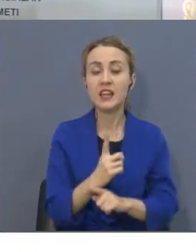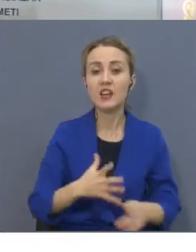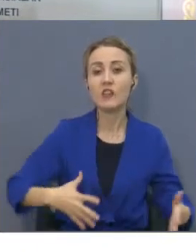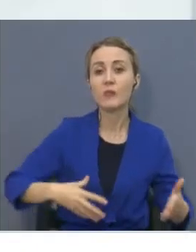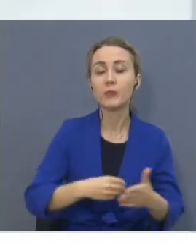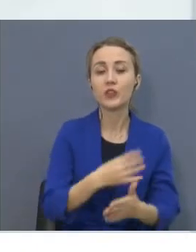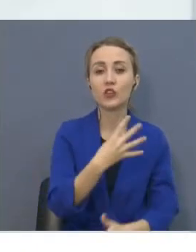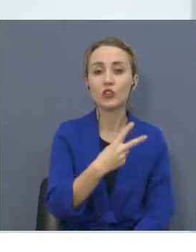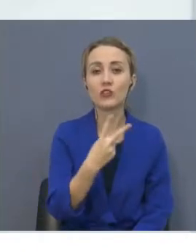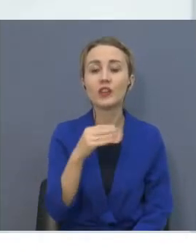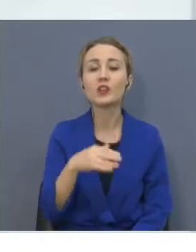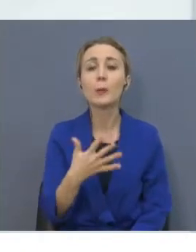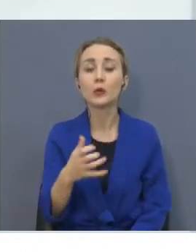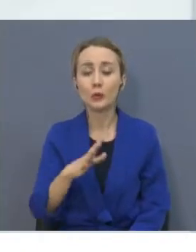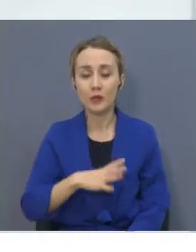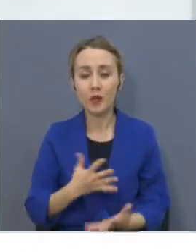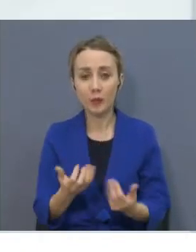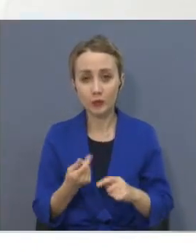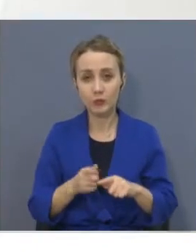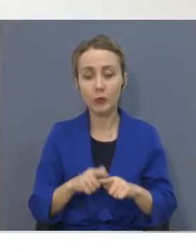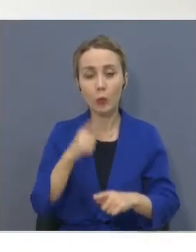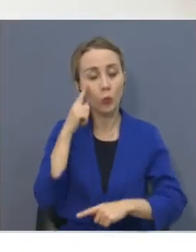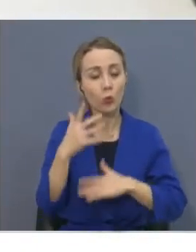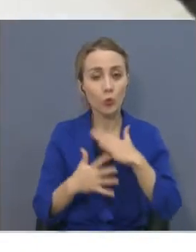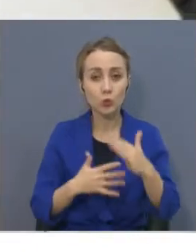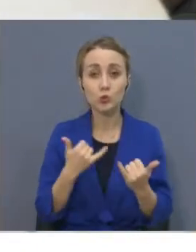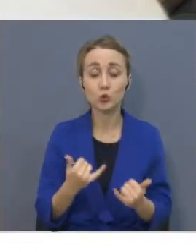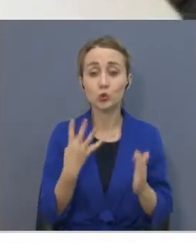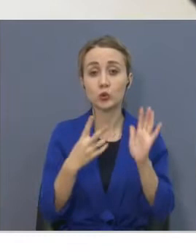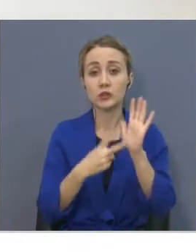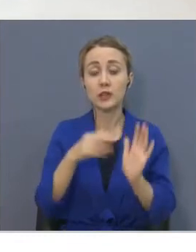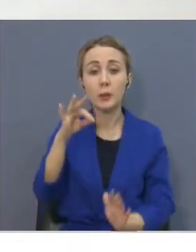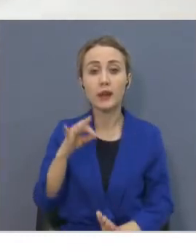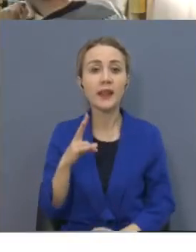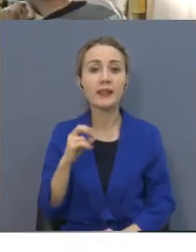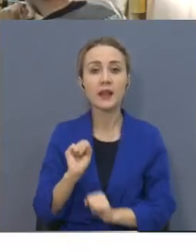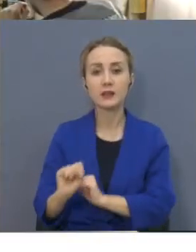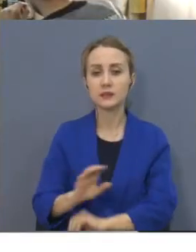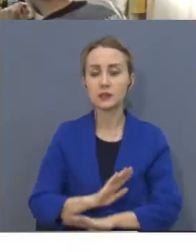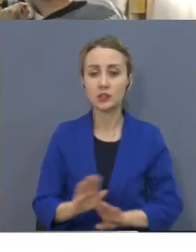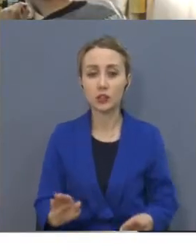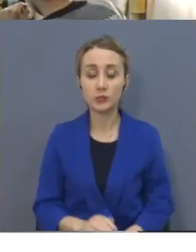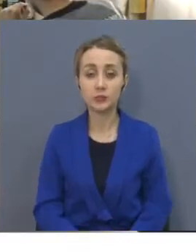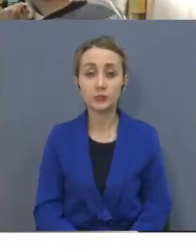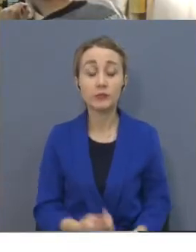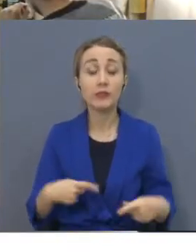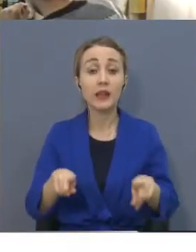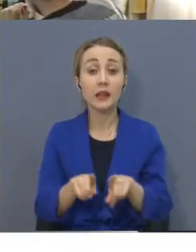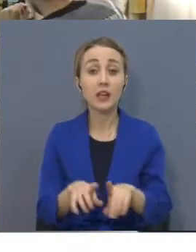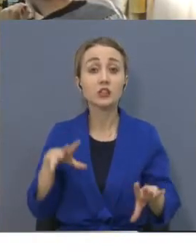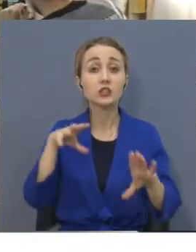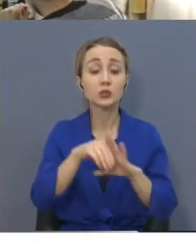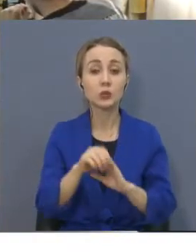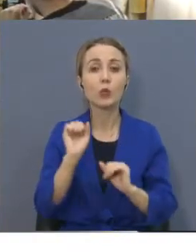в размере 42 500 тенге. Сегодня 47% населения региона незастрахованы. А также среди незастрахованных